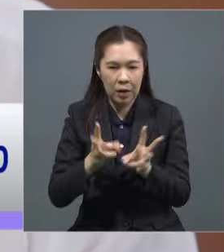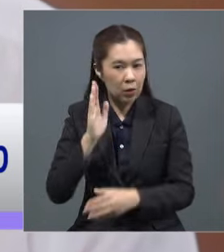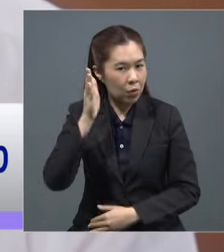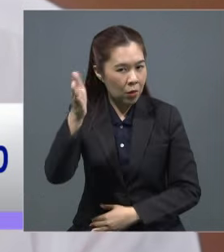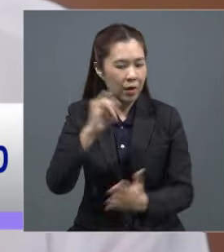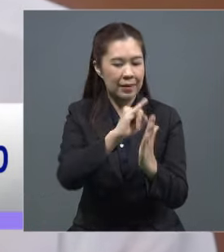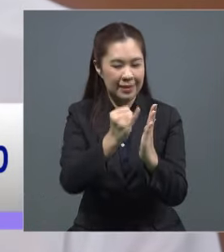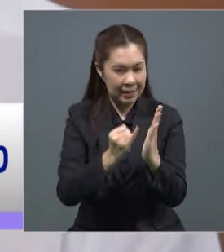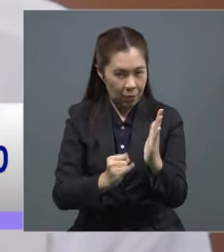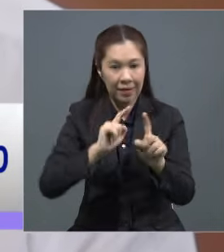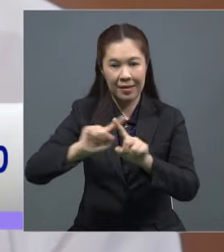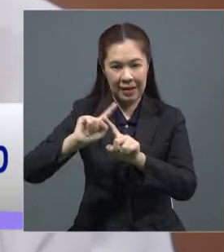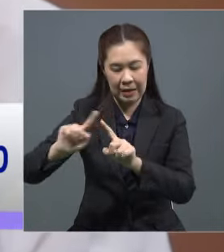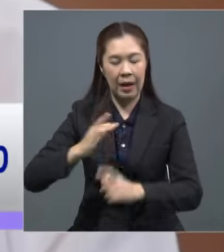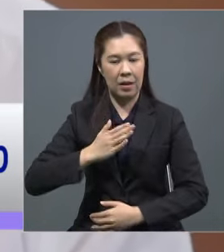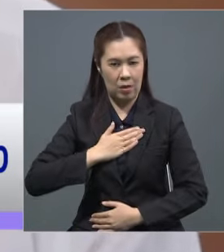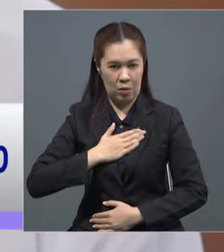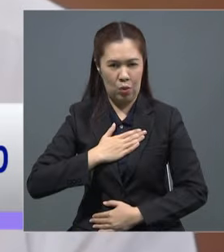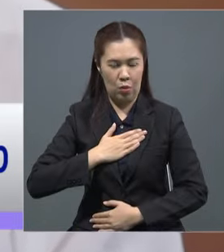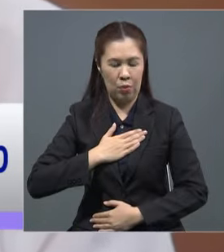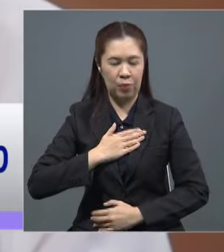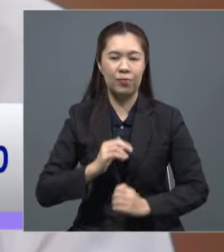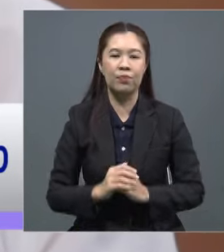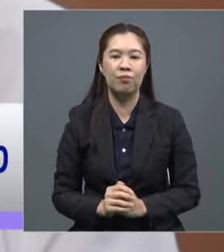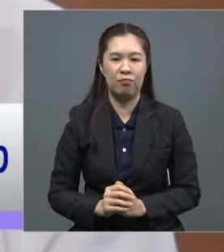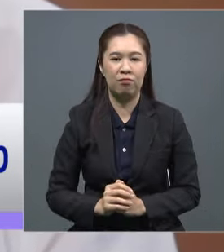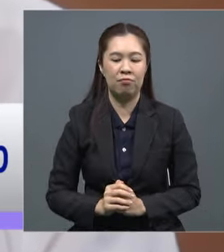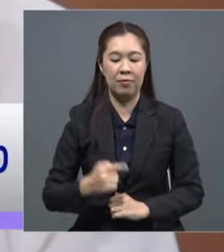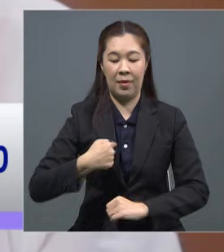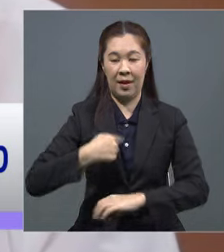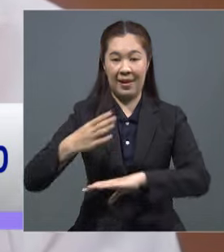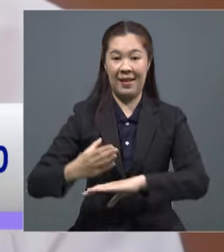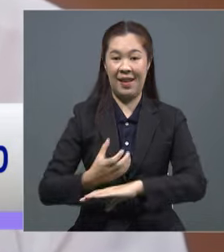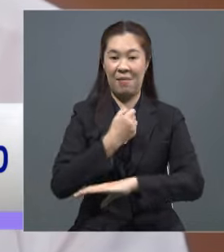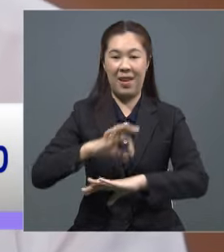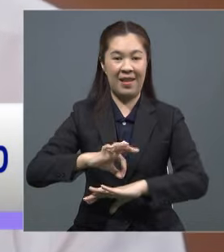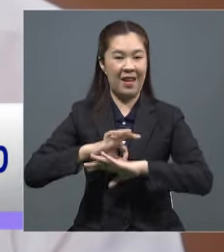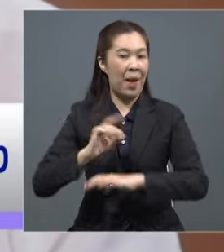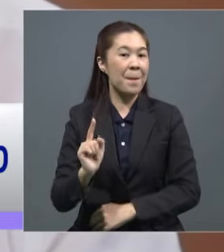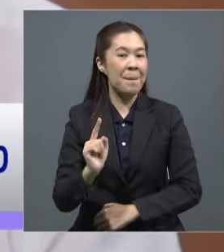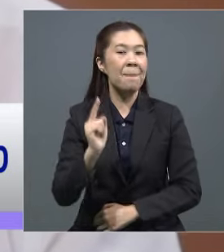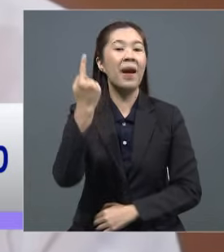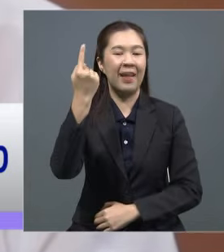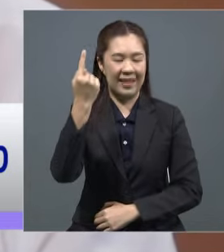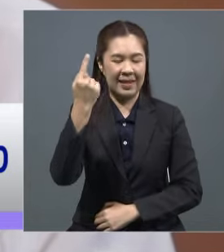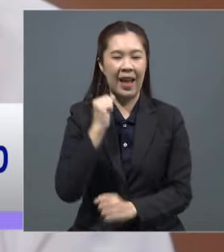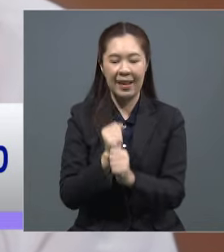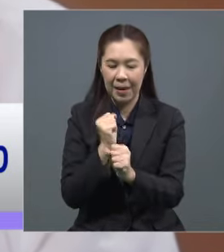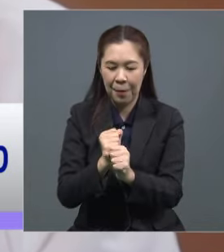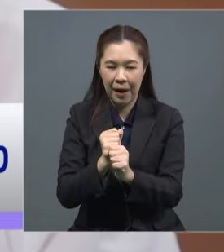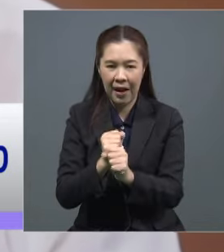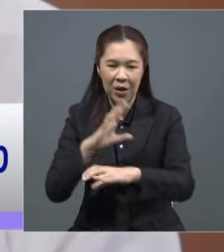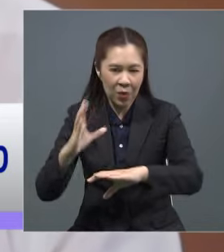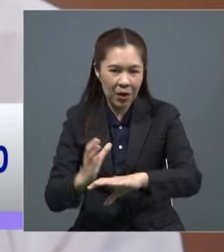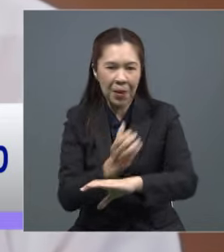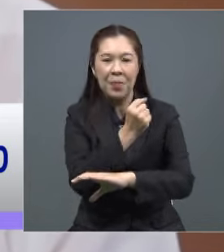จังหวัดจริงๆก็ต้องยอมรับว่าตัวเองเนี่ยนะฮะถือว่ายังเป็นนักการเมืองมือใหม่ป้ายแดงนะครับที่เข้ามาทำงานการเมืองมี